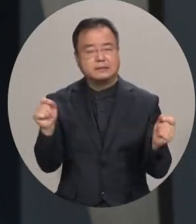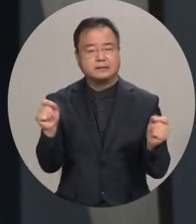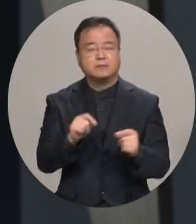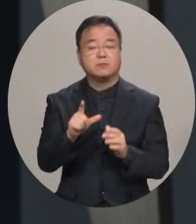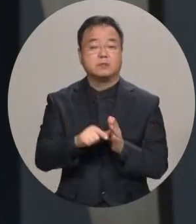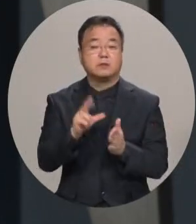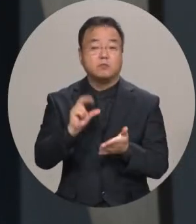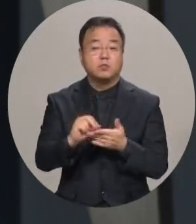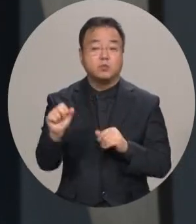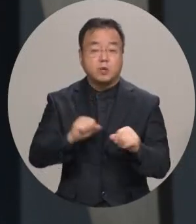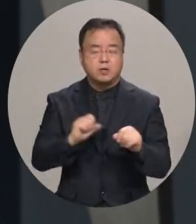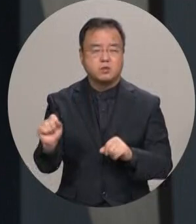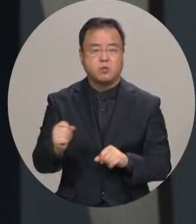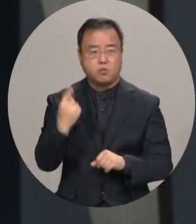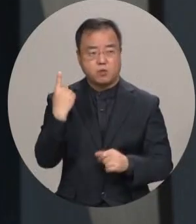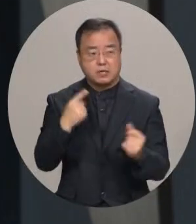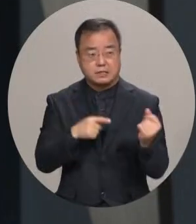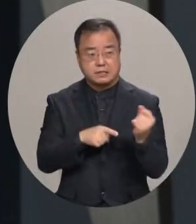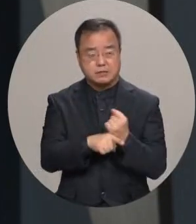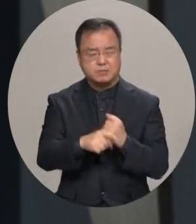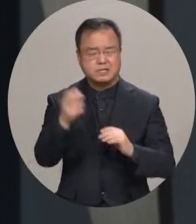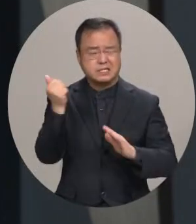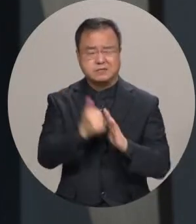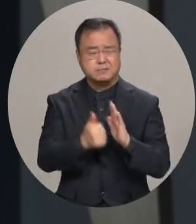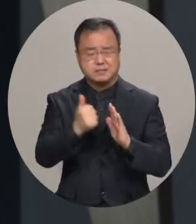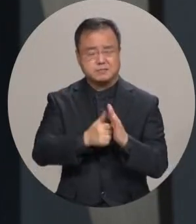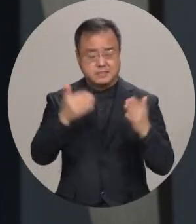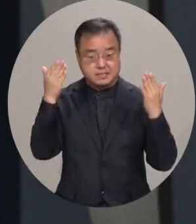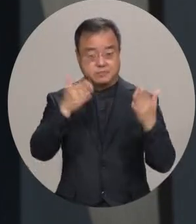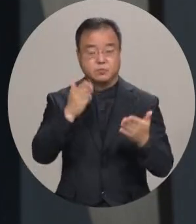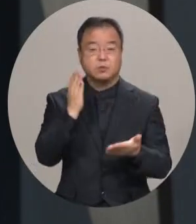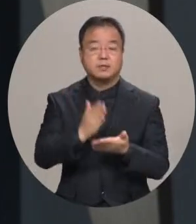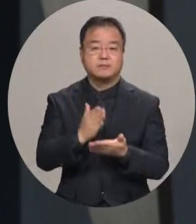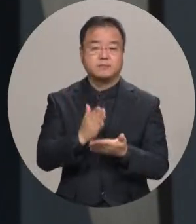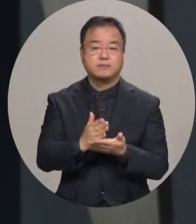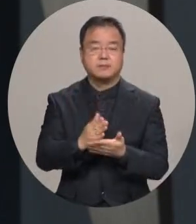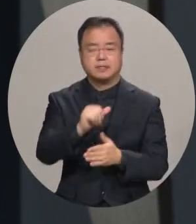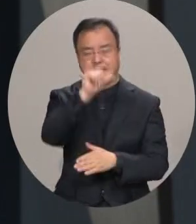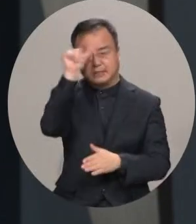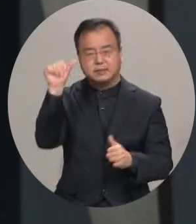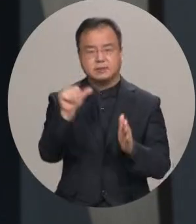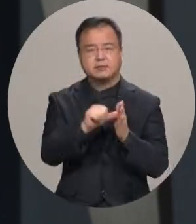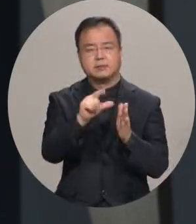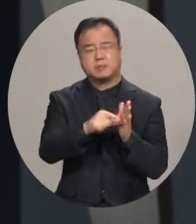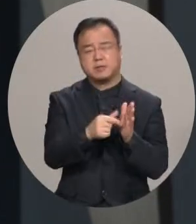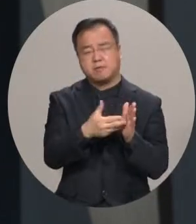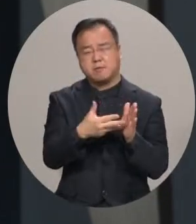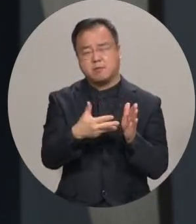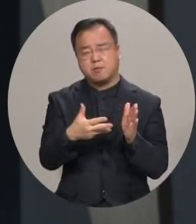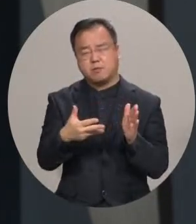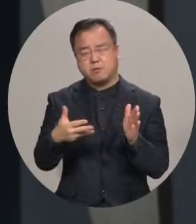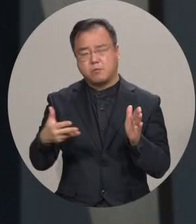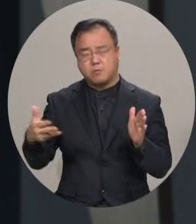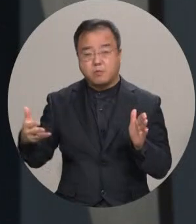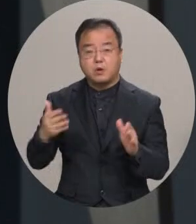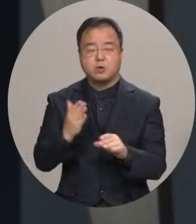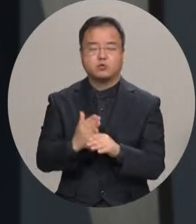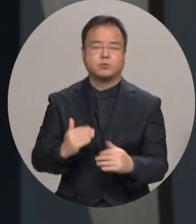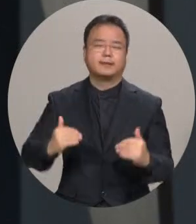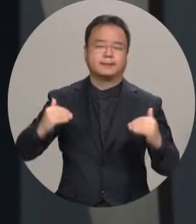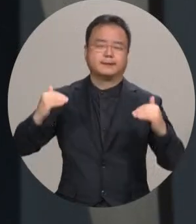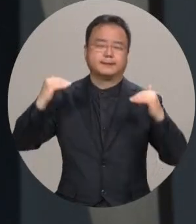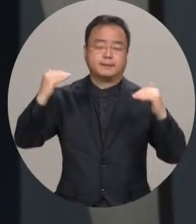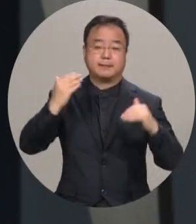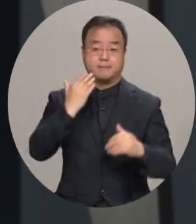행동으로 또 그때의 실패에만 집중할 것이 아니라 좀 생애사적으로 긴 안목에서 성장하는